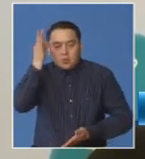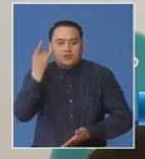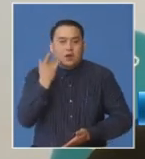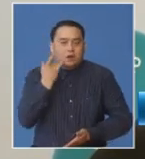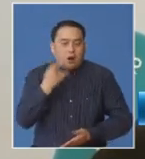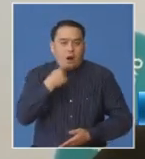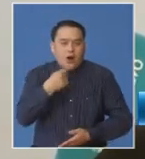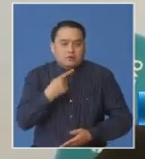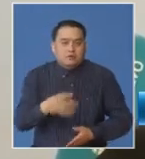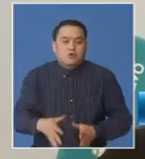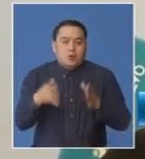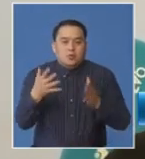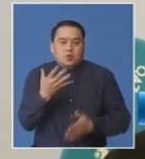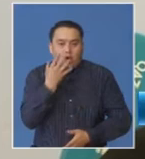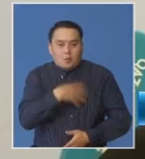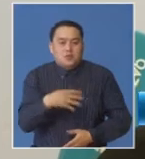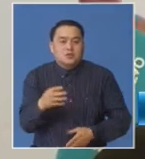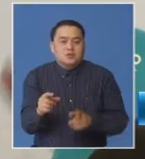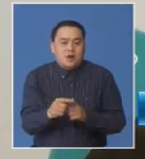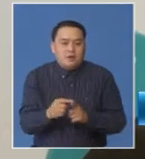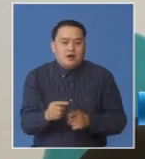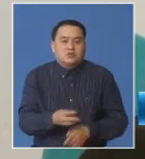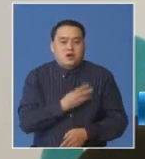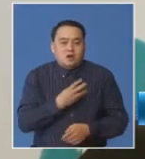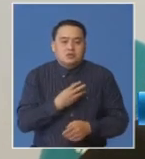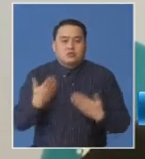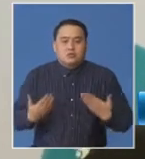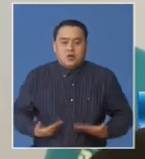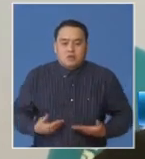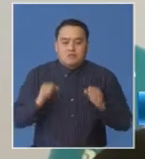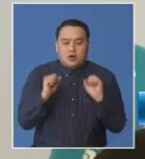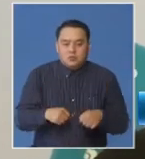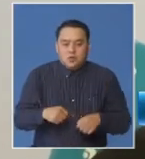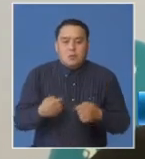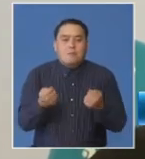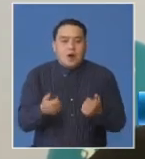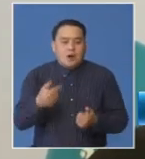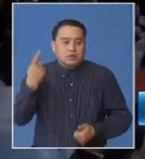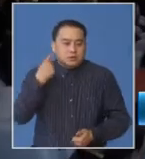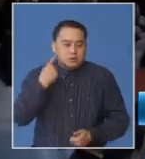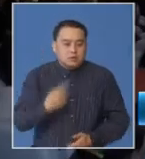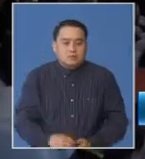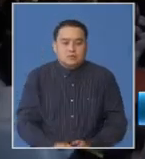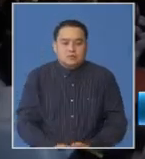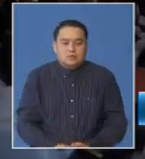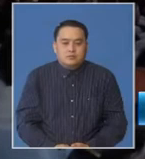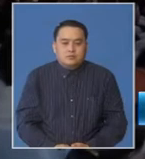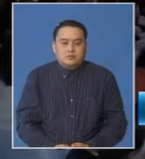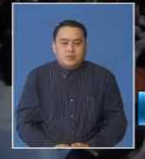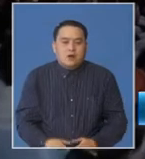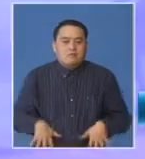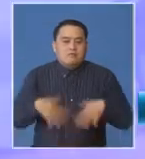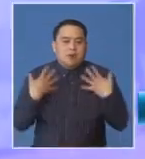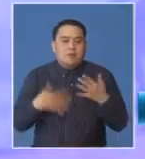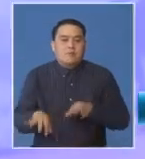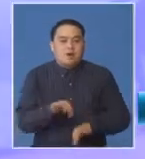и говорить все самые теплые слова, которых они в своей жизни, возможно, мало слышали. Идейный вдохновитель